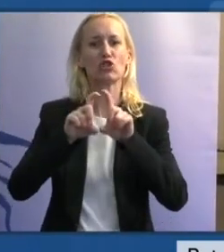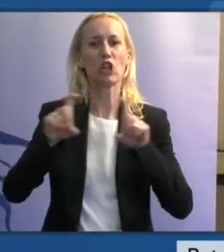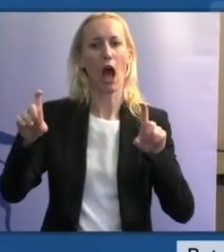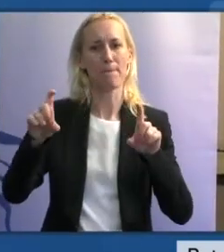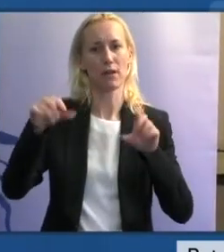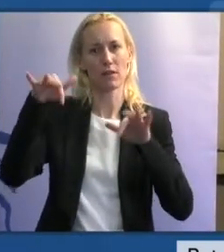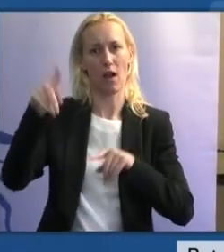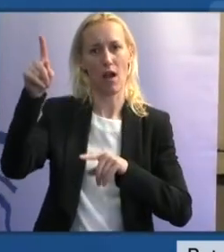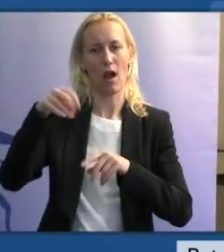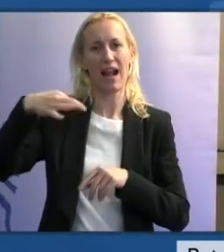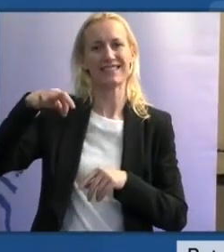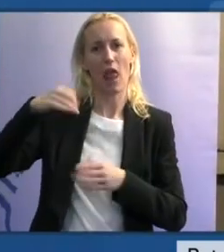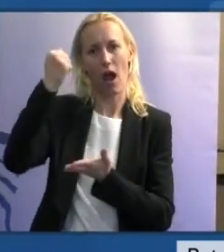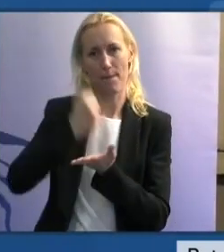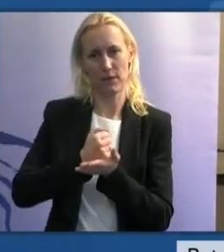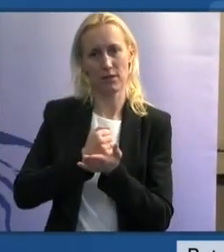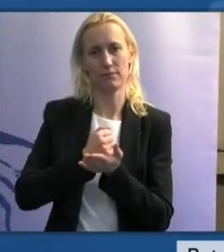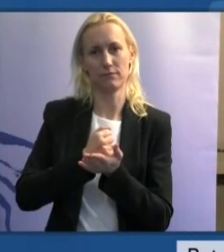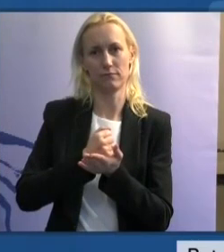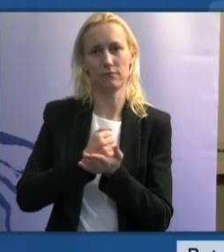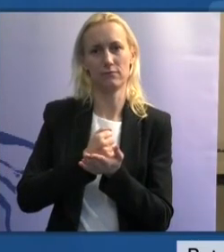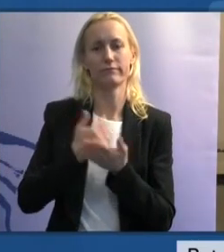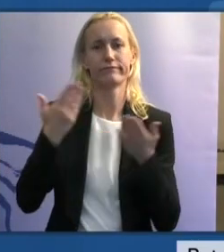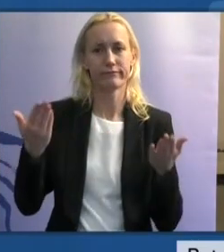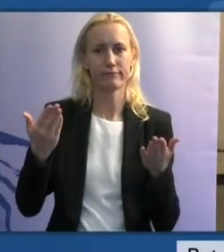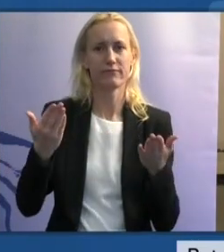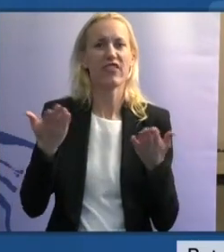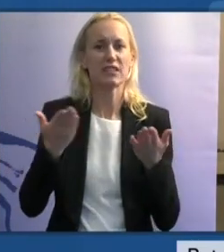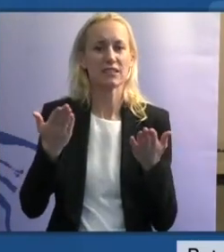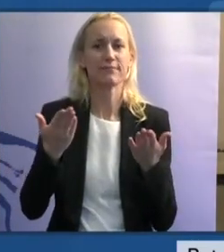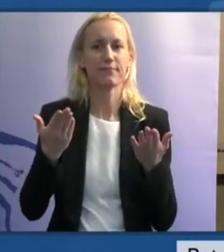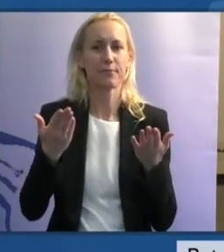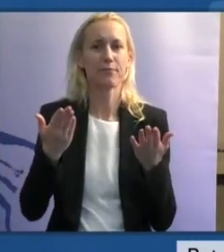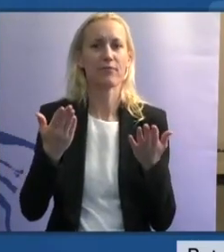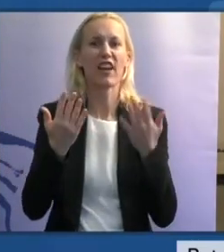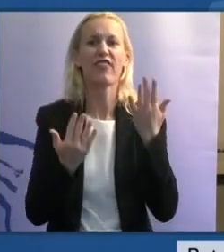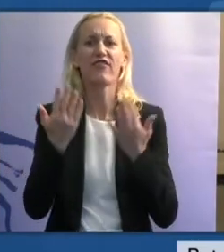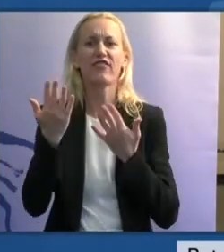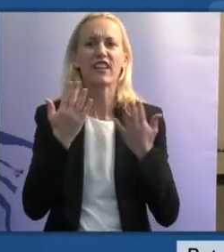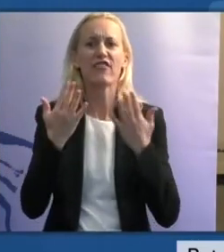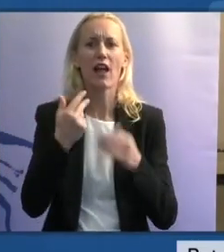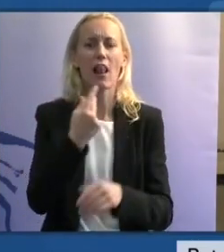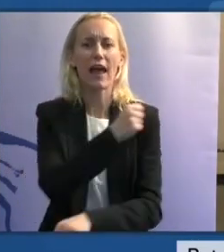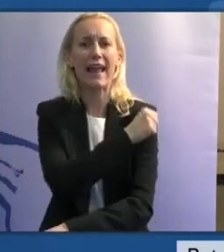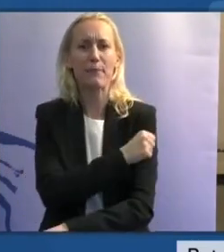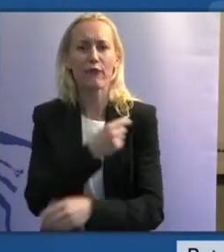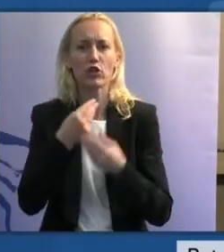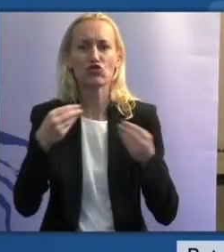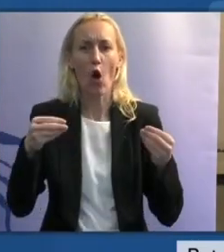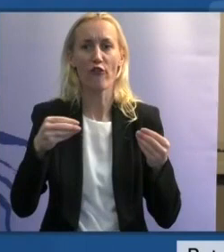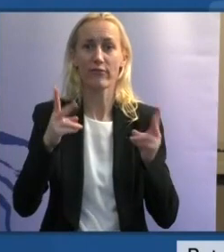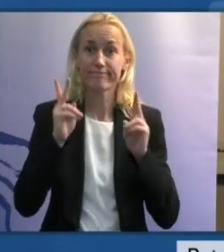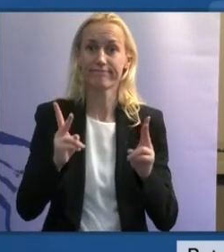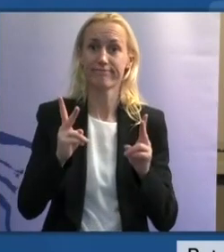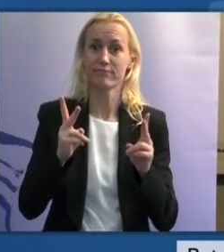vor allen Dingen ein Problem zu lösen hat, das ist nämlich die Frage zu klären, wie viele Impfstoffe stehen sicher und zuverlässig